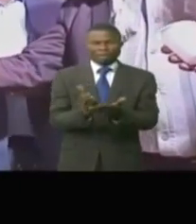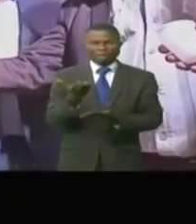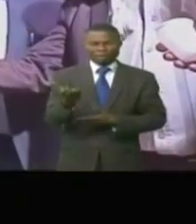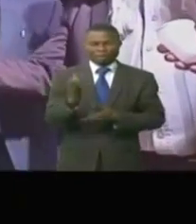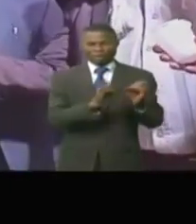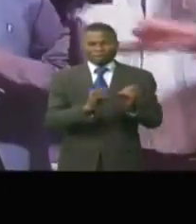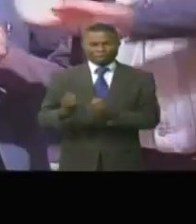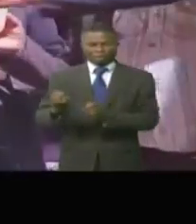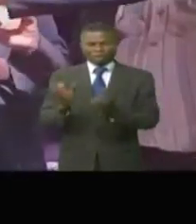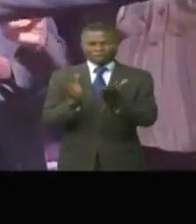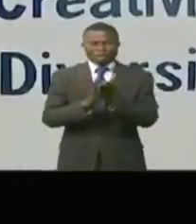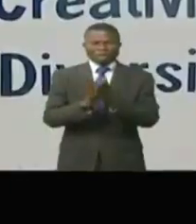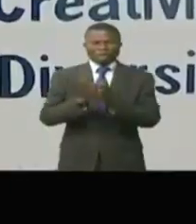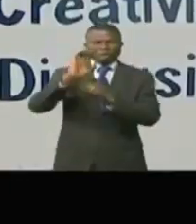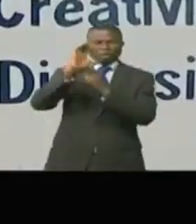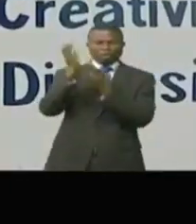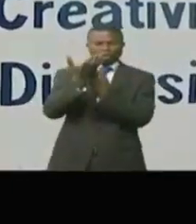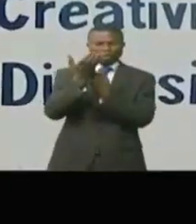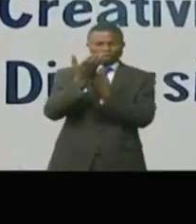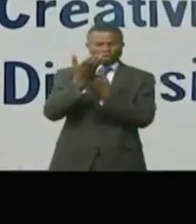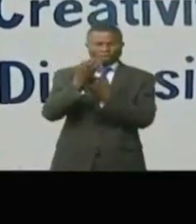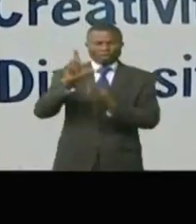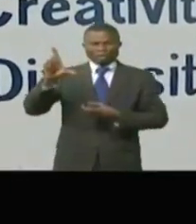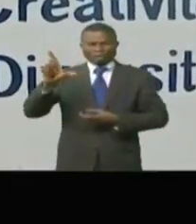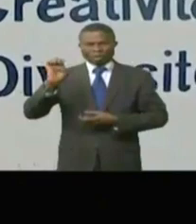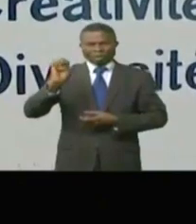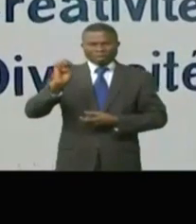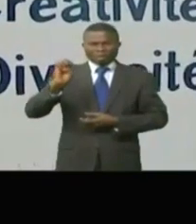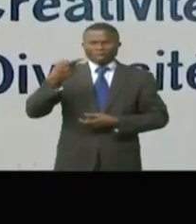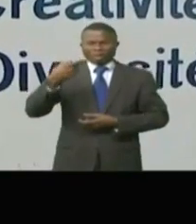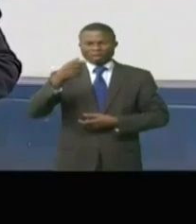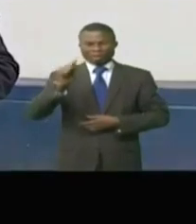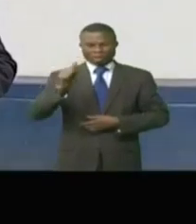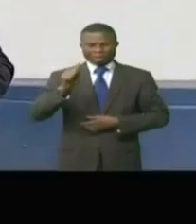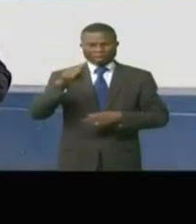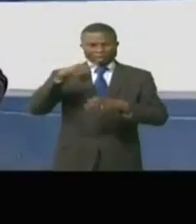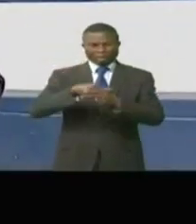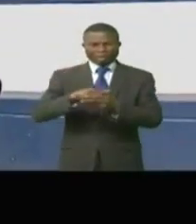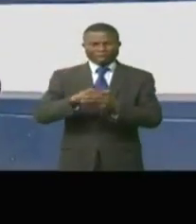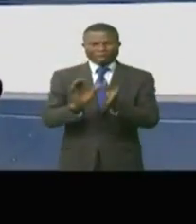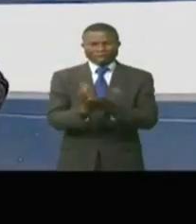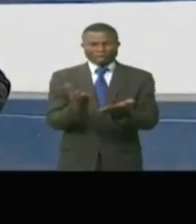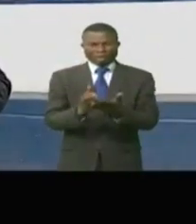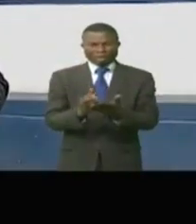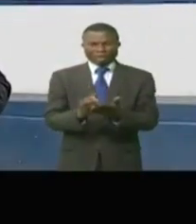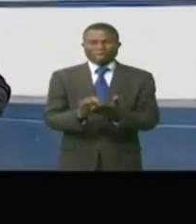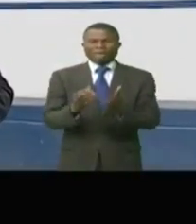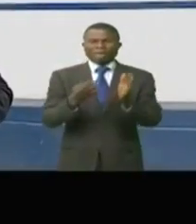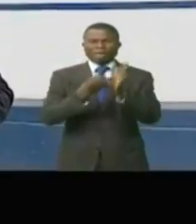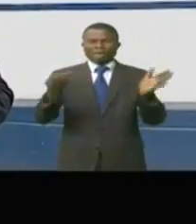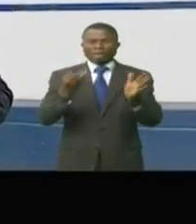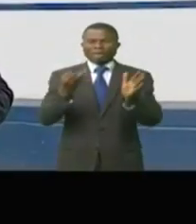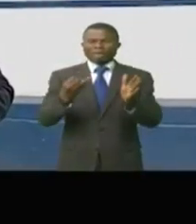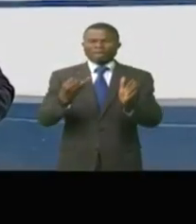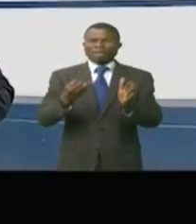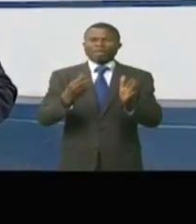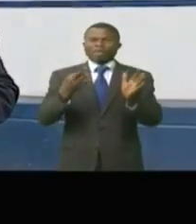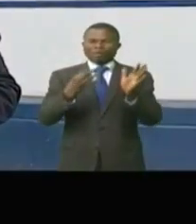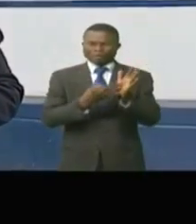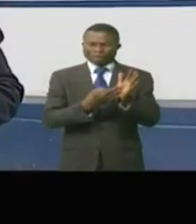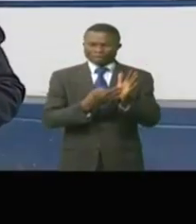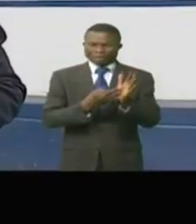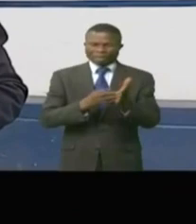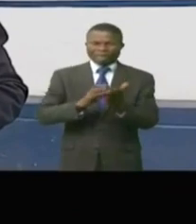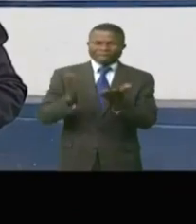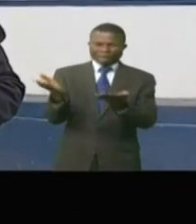par l'Institut culturel Léga à l'Institut français de Bukavu. Dans cet ouvrage de 87 pages, l'auteur Amani Mupenda